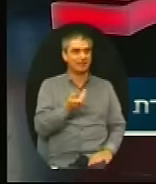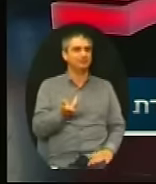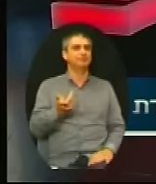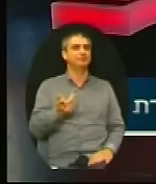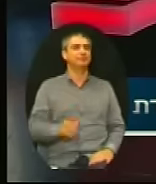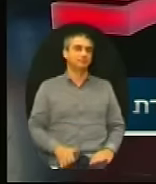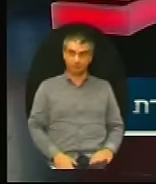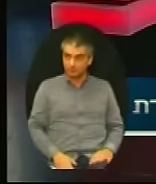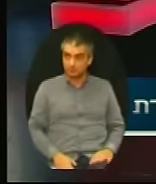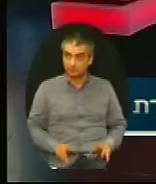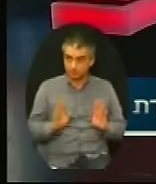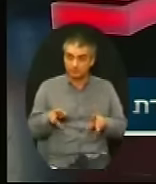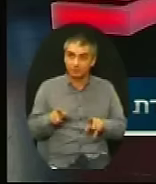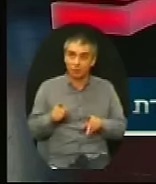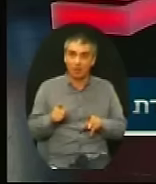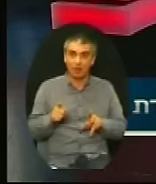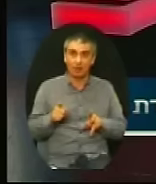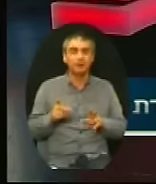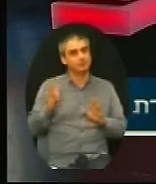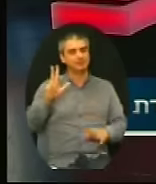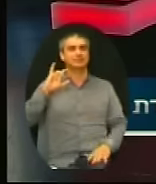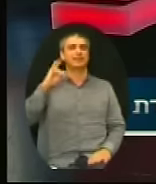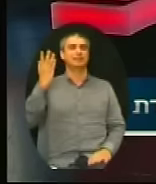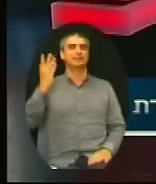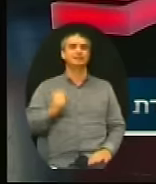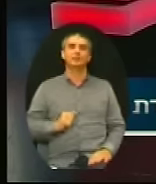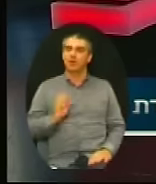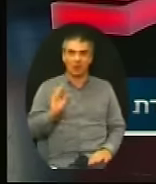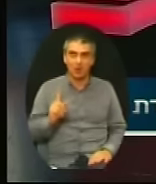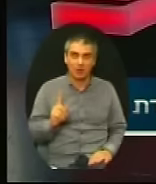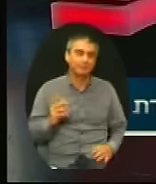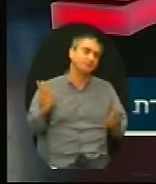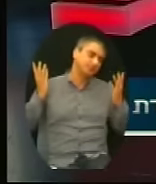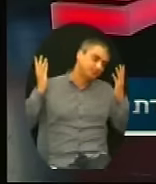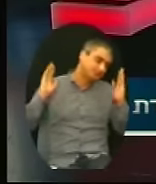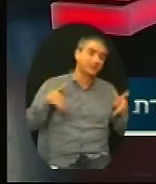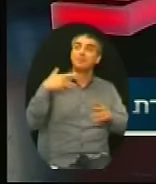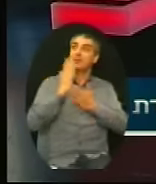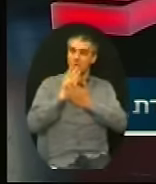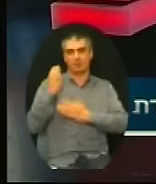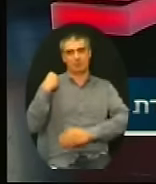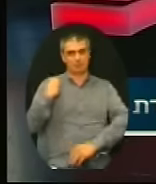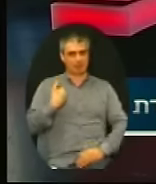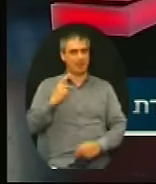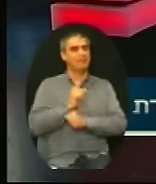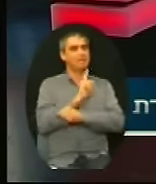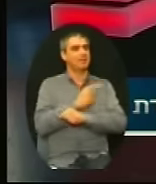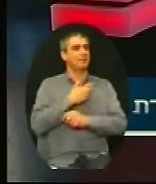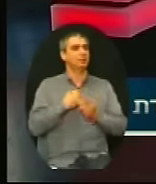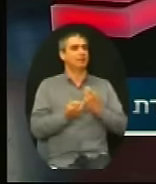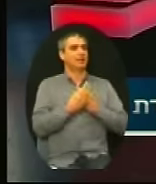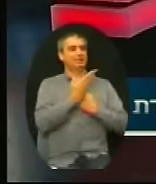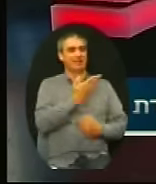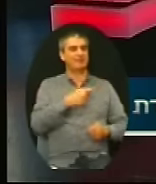כן, אנחנו שם? צחי. עוד לא. טוב. כשתהיו מוכנים, אז תודיעו לנו. בינתיים אני רוצה לצרף